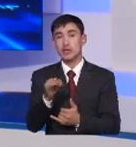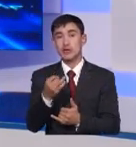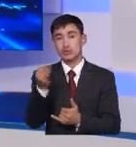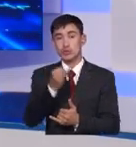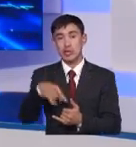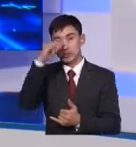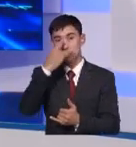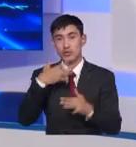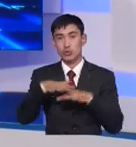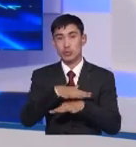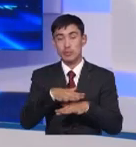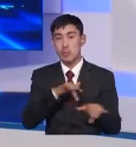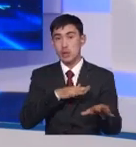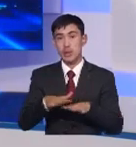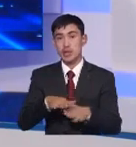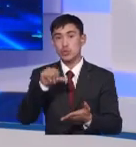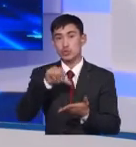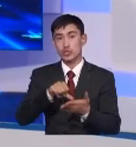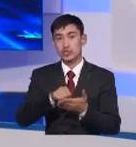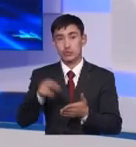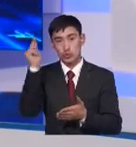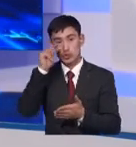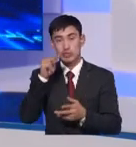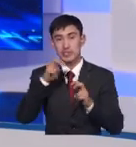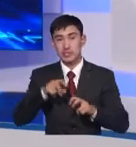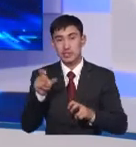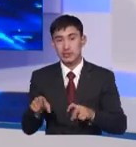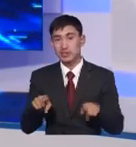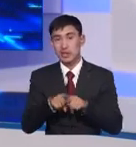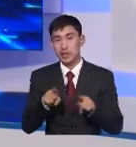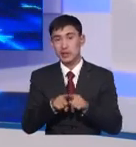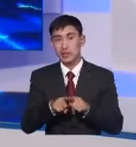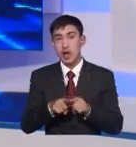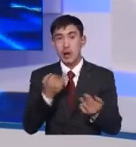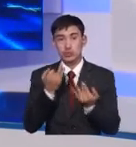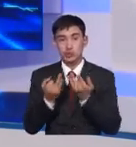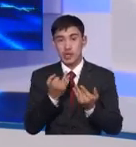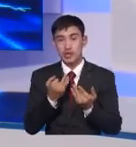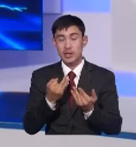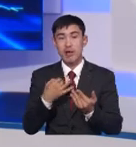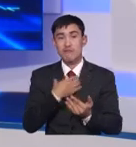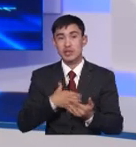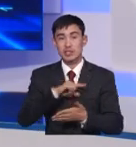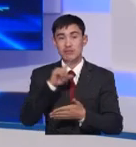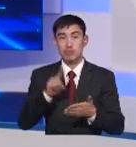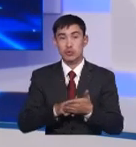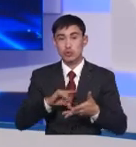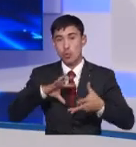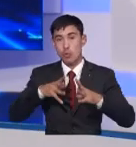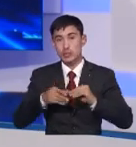истории казахского народа. В мероприятии приняли участие ученые и исследователи, а предметом их обсуждения стали актуальные